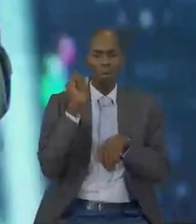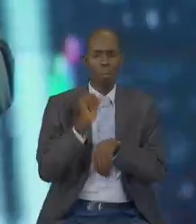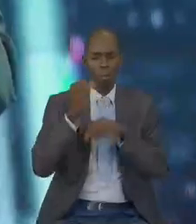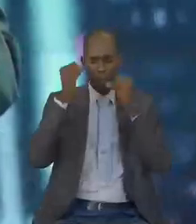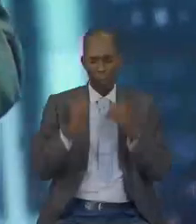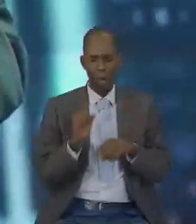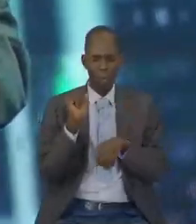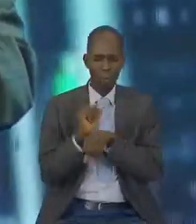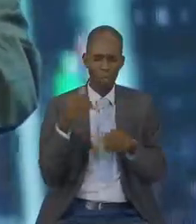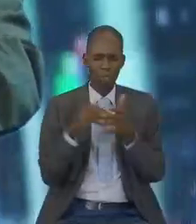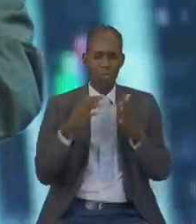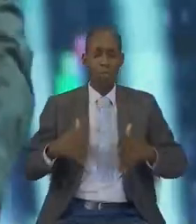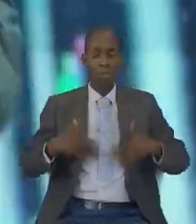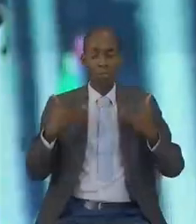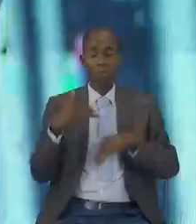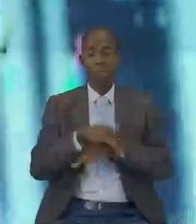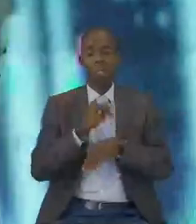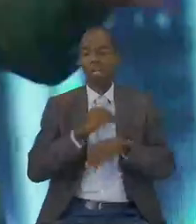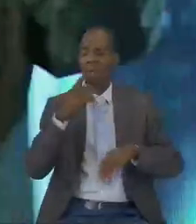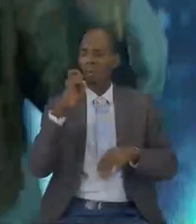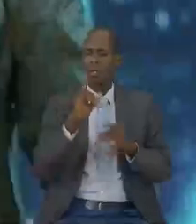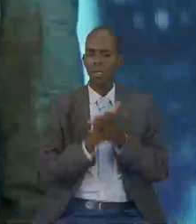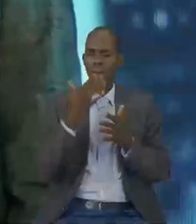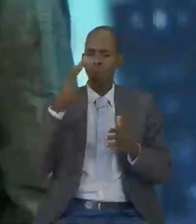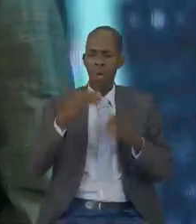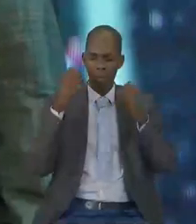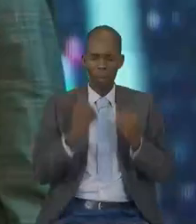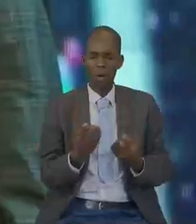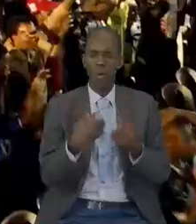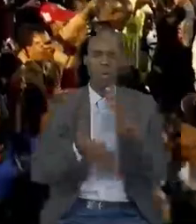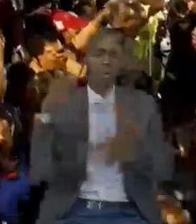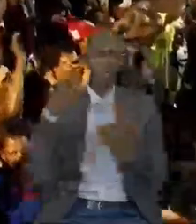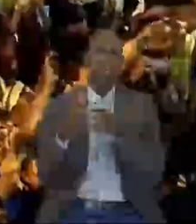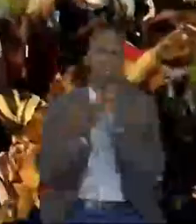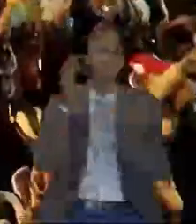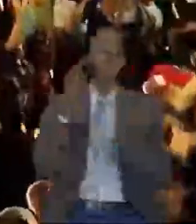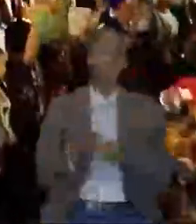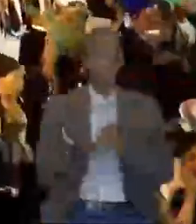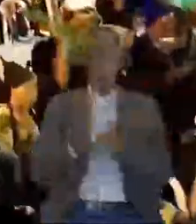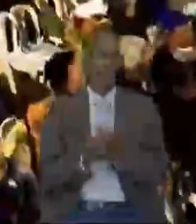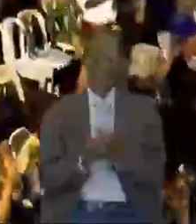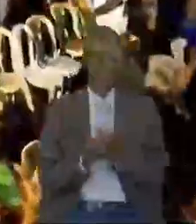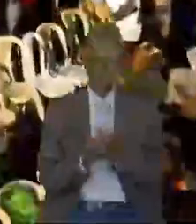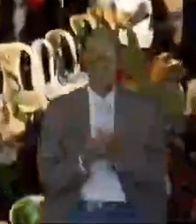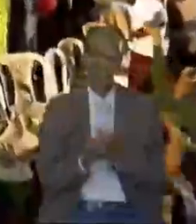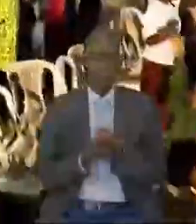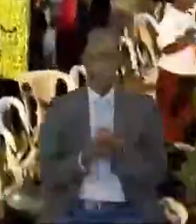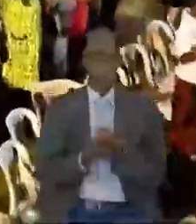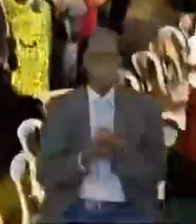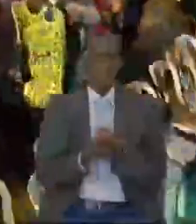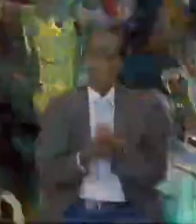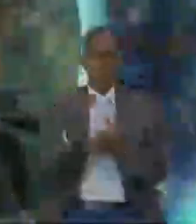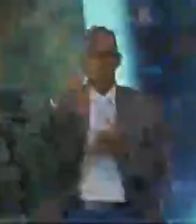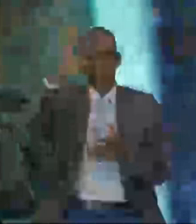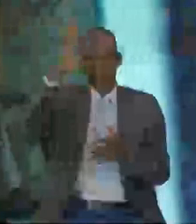qui te tourmentent, que tu as, je commande, puissance maléfique, sortez au nom de Jésus.